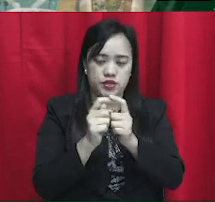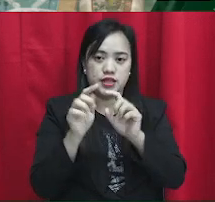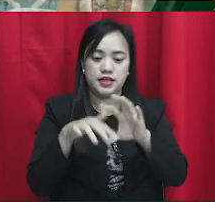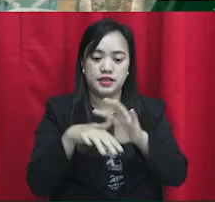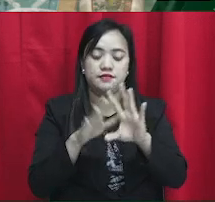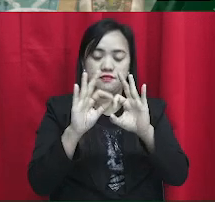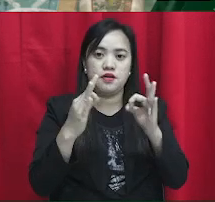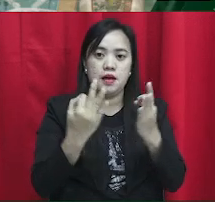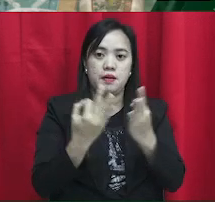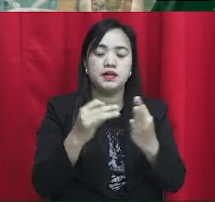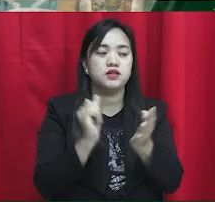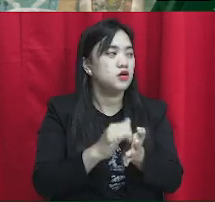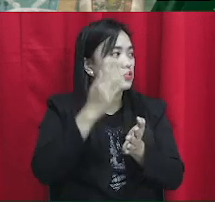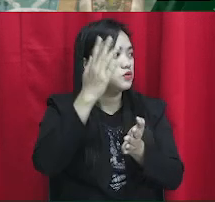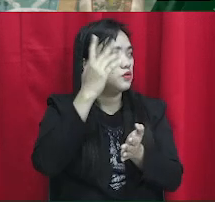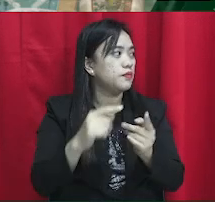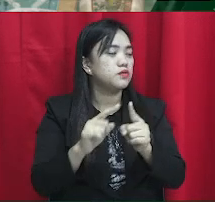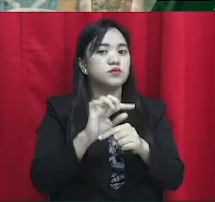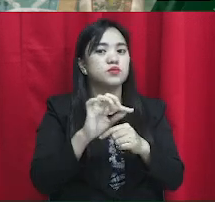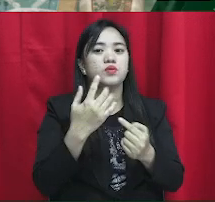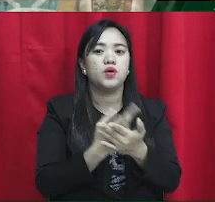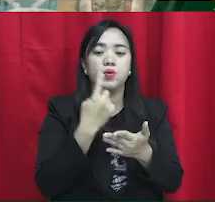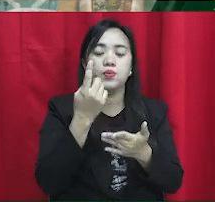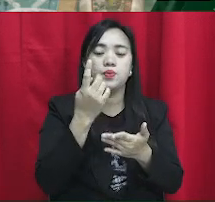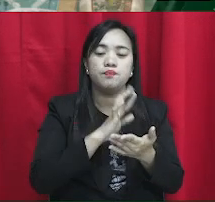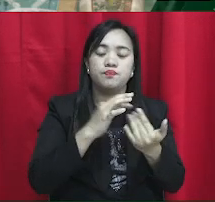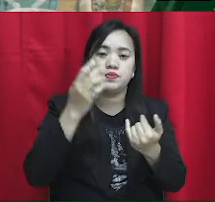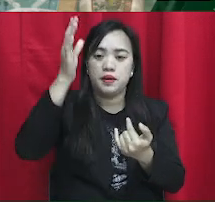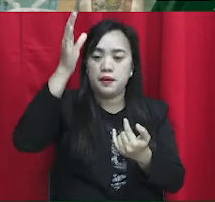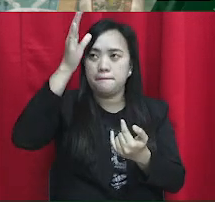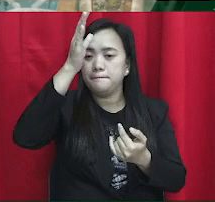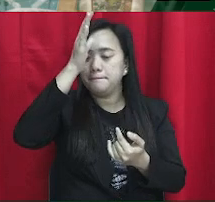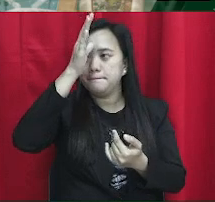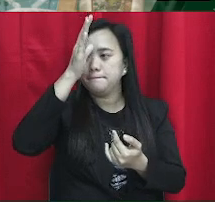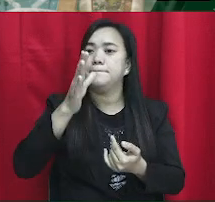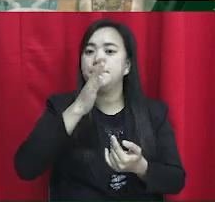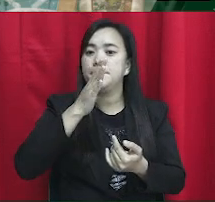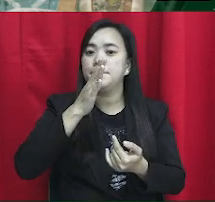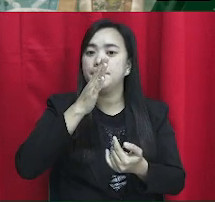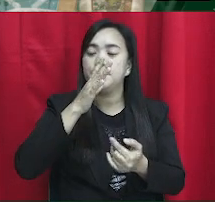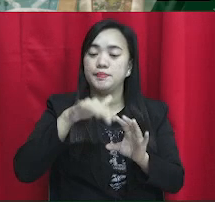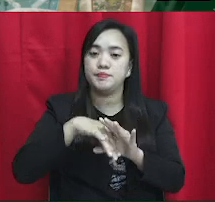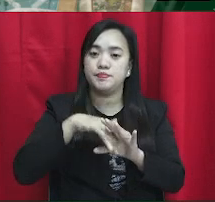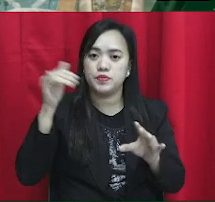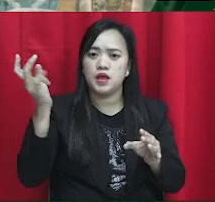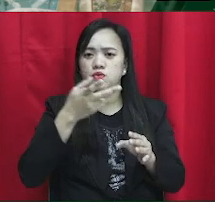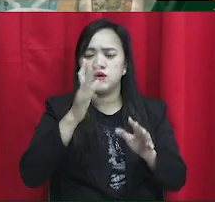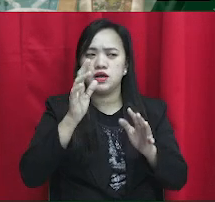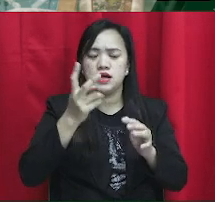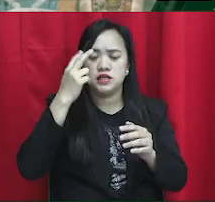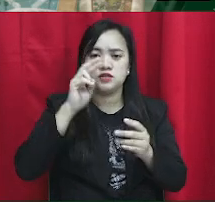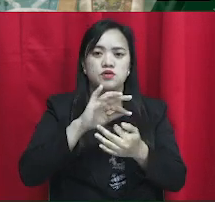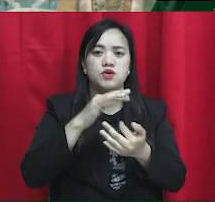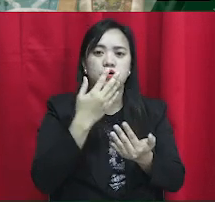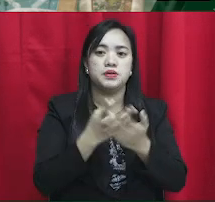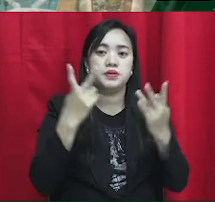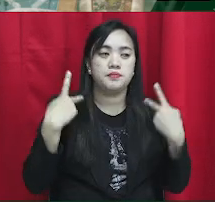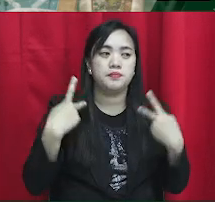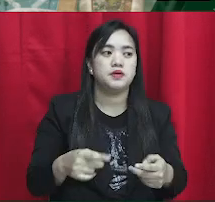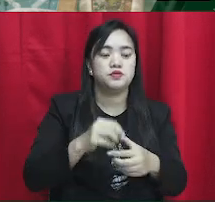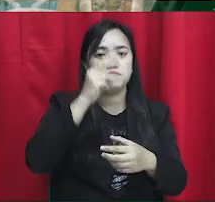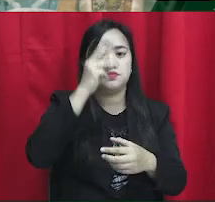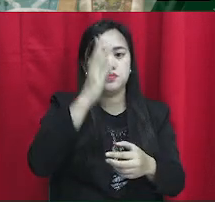sa mga mothers out there, talagang dyan mapasok yung presensya ng Diyos eh. Amen. Because tinan nyo po kung